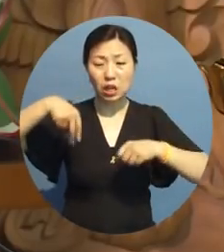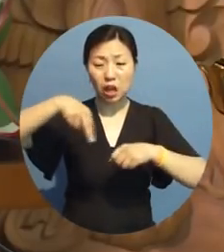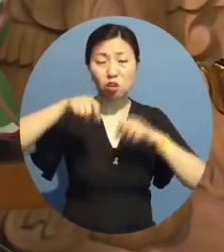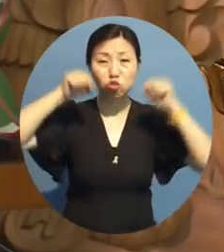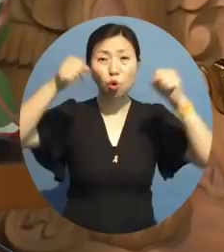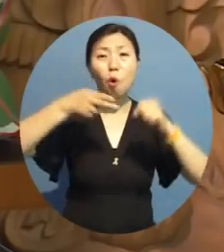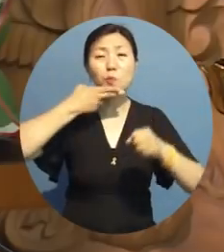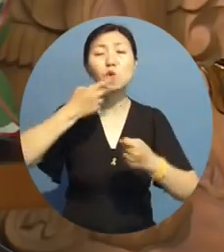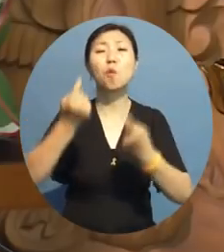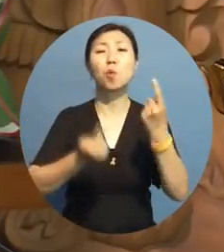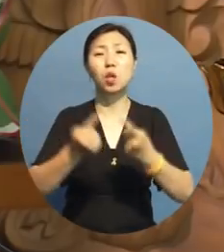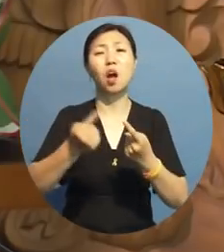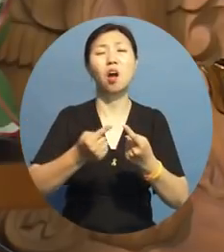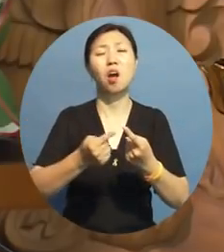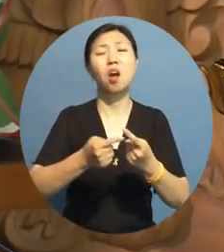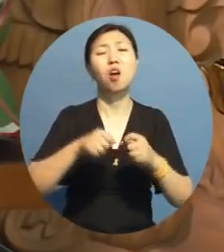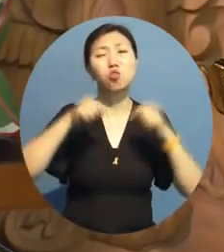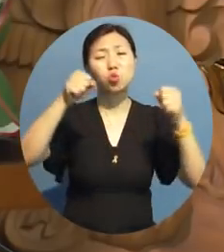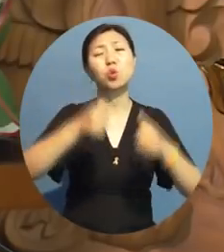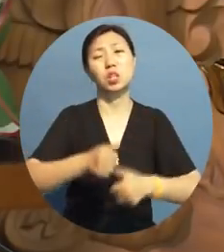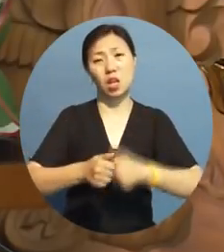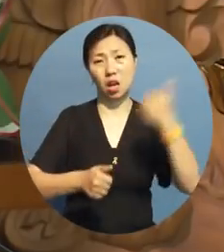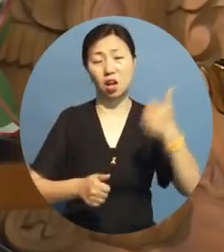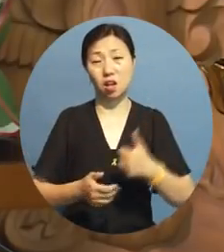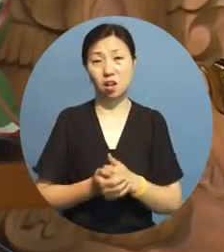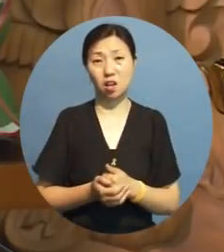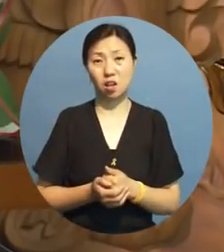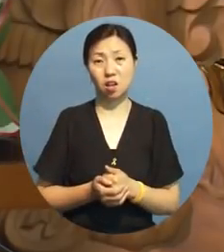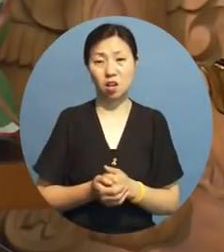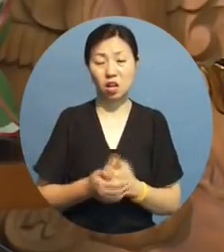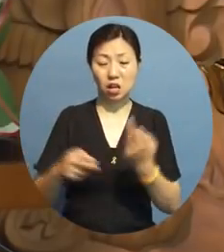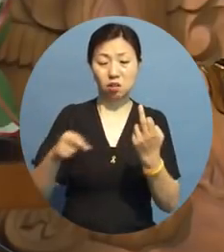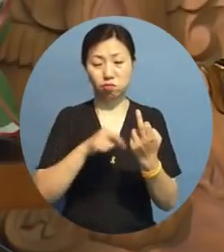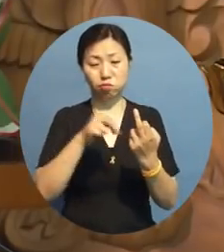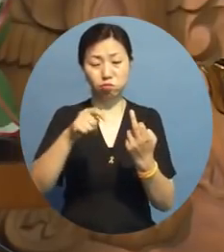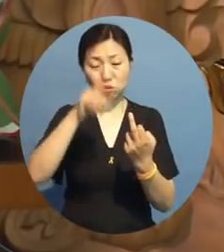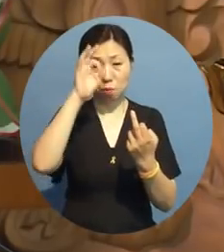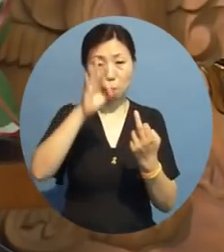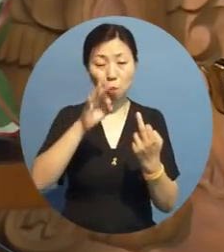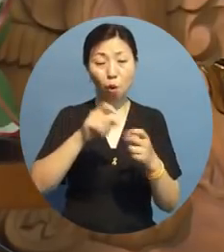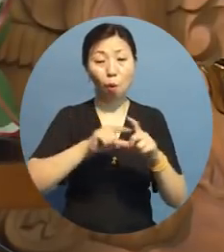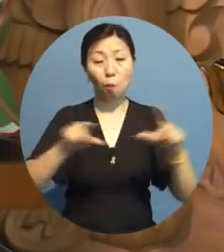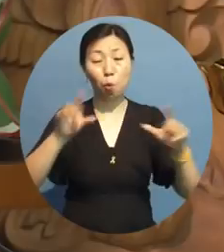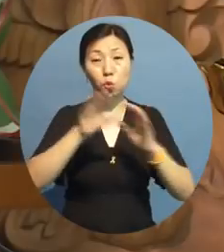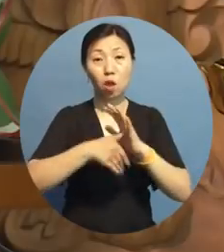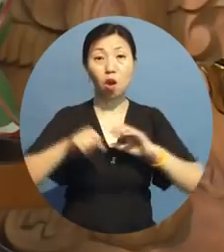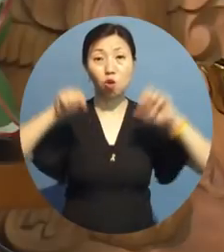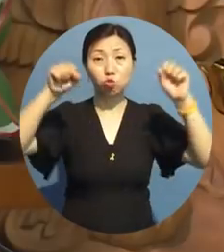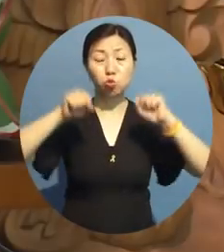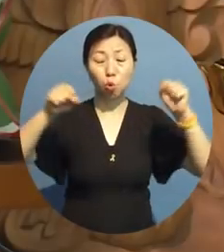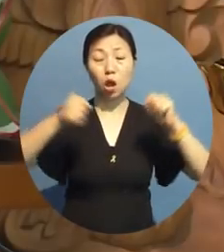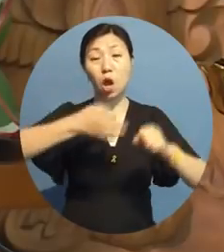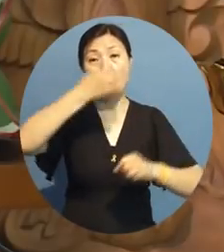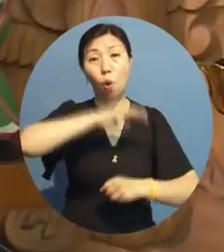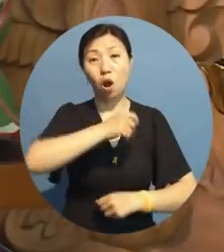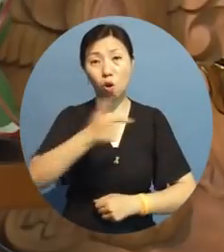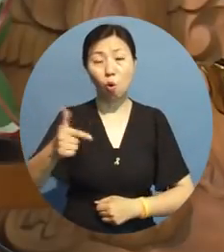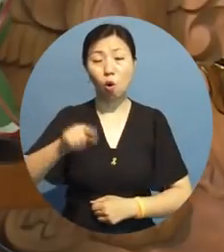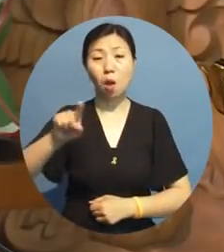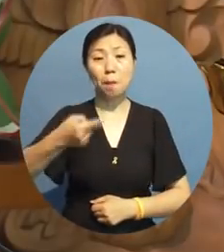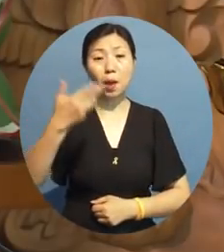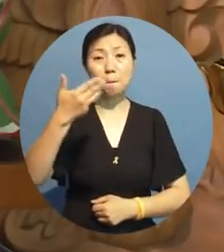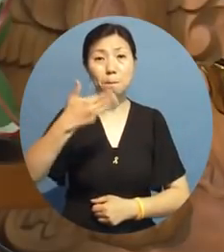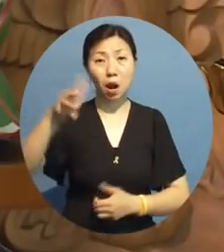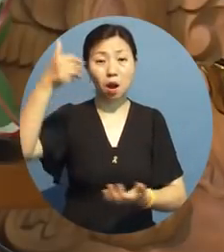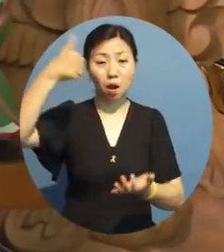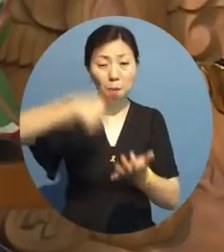낫다. 다리 운동만 해도 등산 갈때 어디 길 걸어보면 차이가 나나 안 나나? 엄청난 차이가 나. 180번 매일